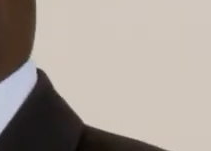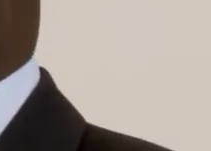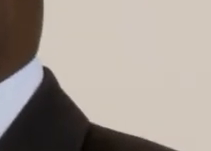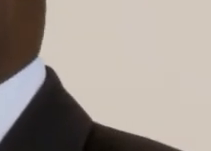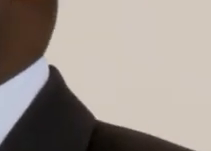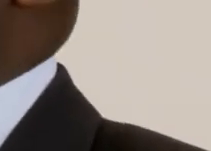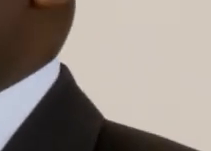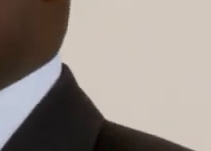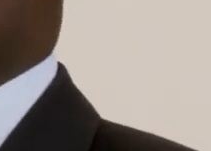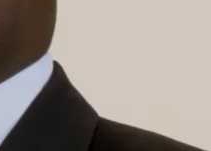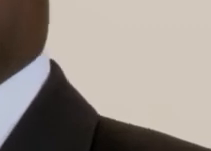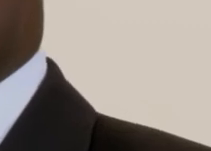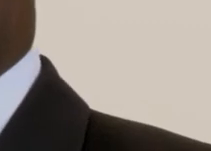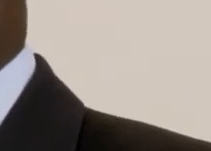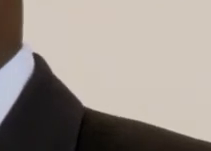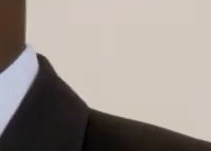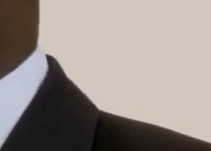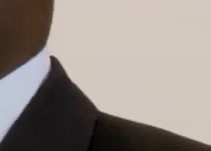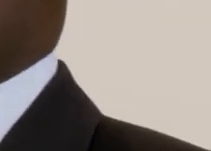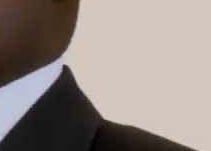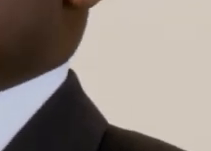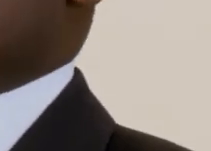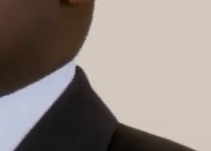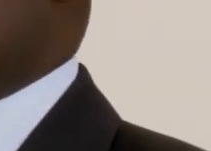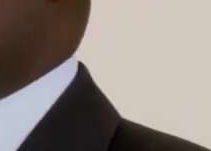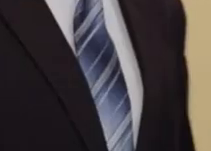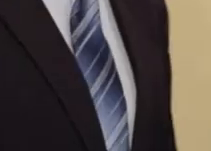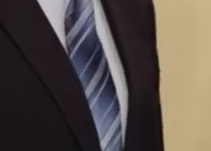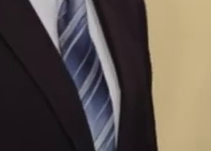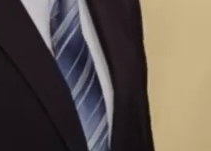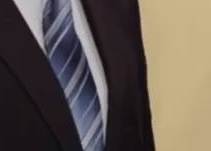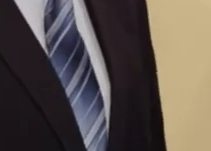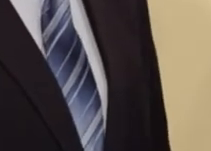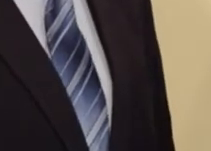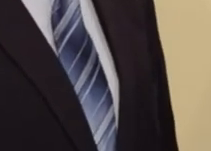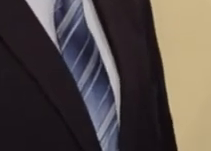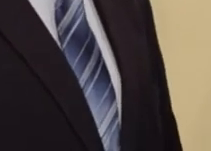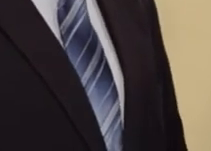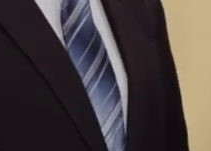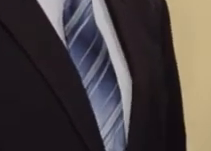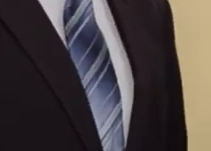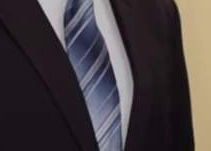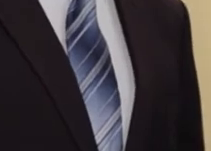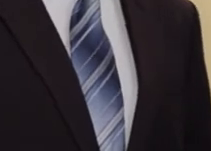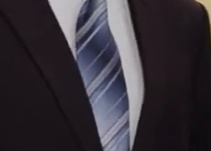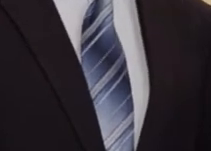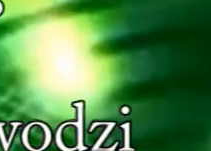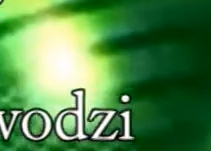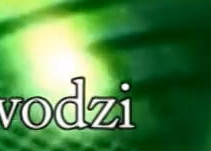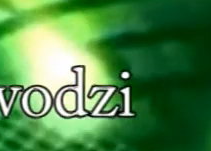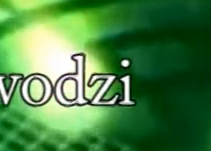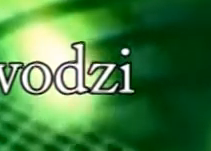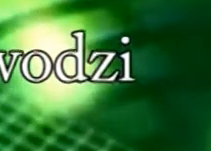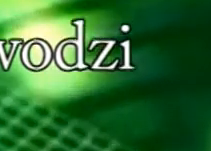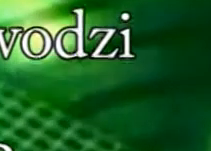wige timu mutunga mire chenzi di tunga